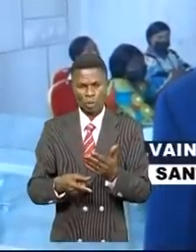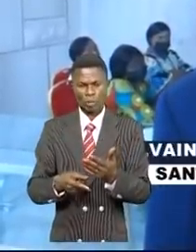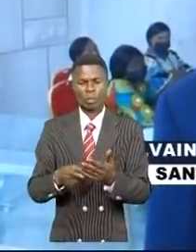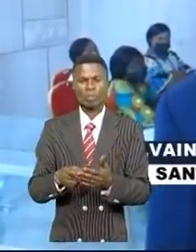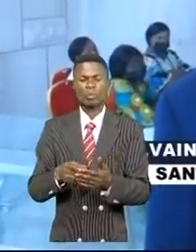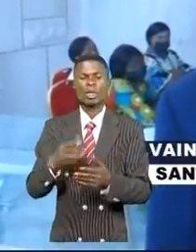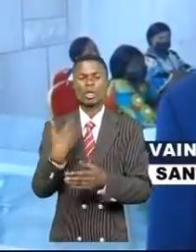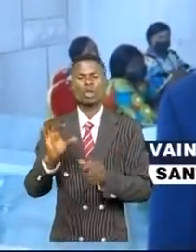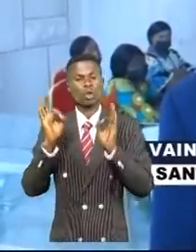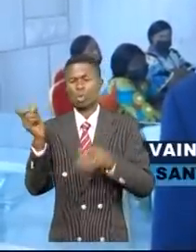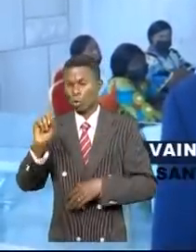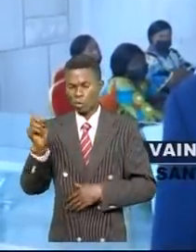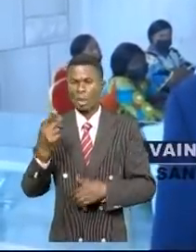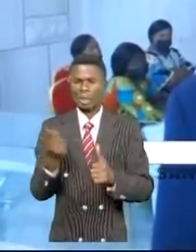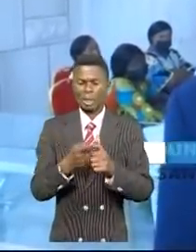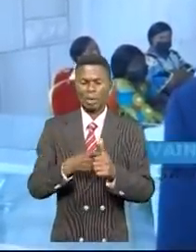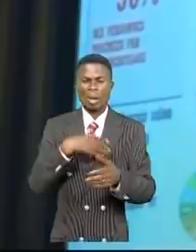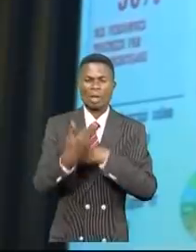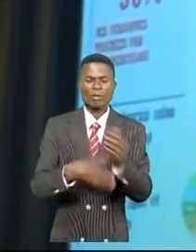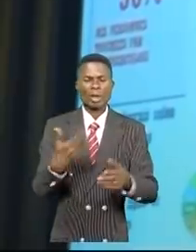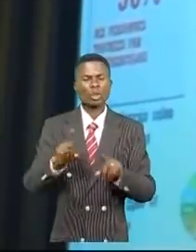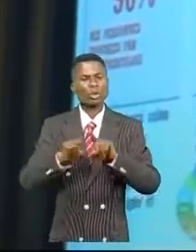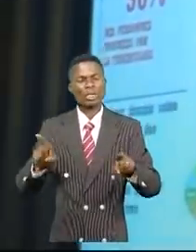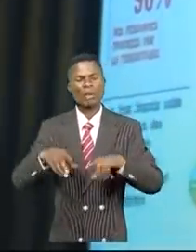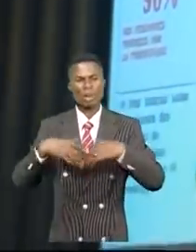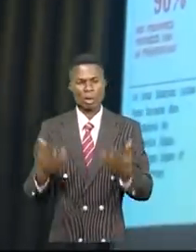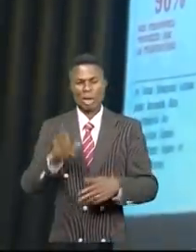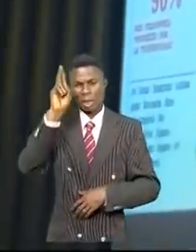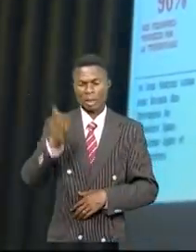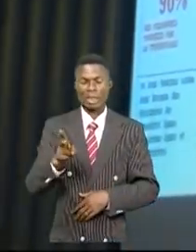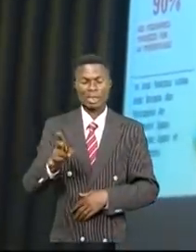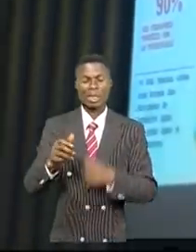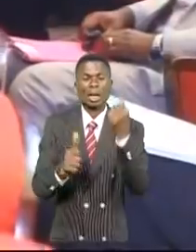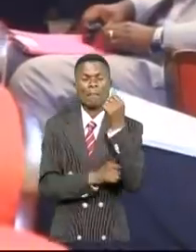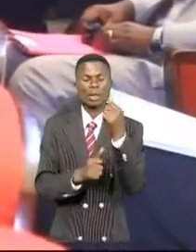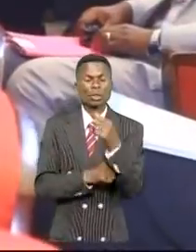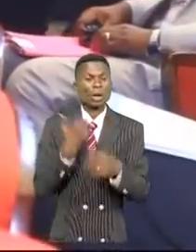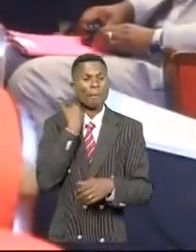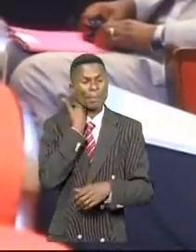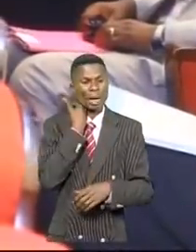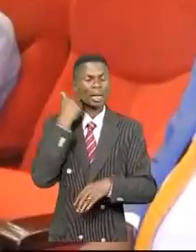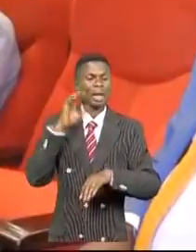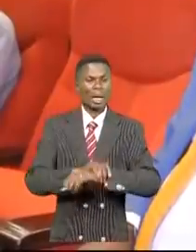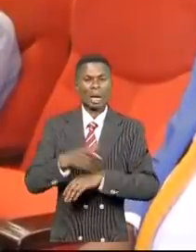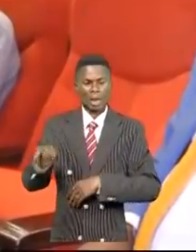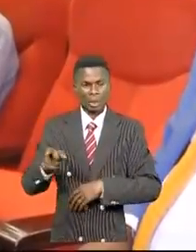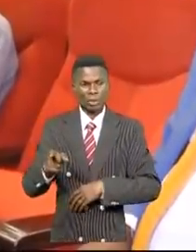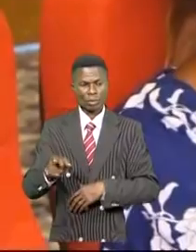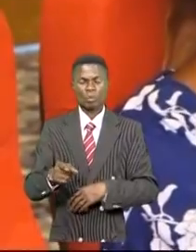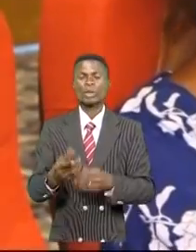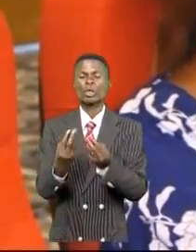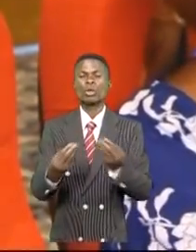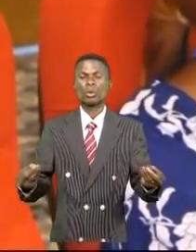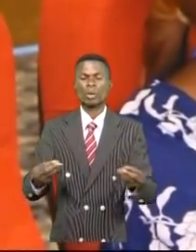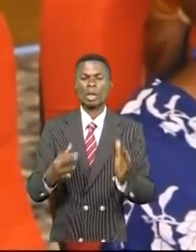faire de nouvelles choses, mais c'est surtout comment faire les choses autrement. Plus de 200 000 cas de tuberculose identifiés, avec une réalisation